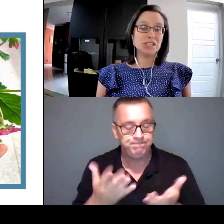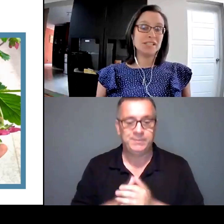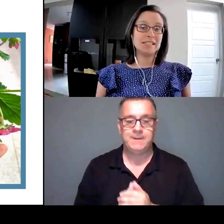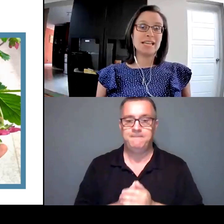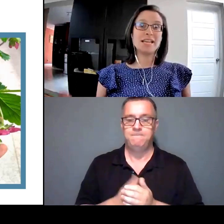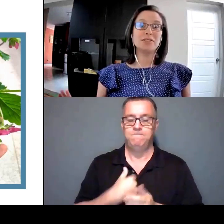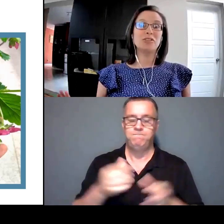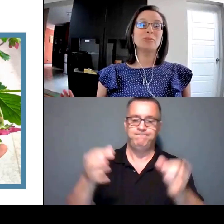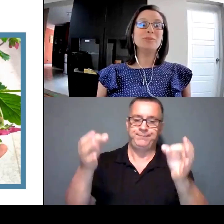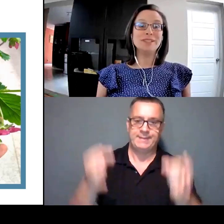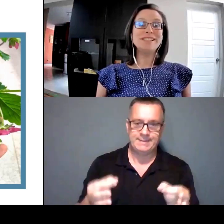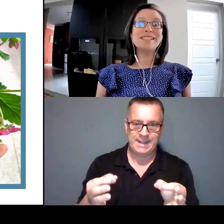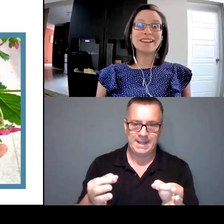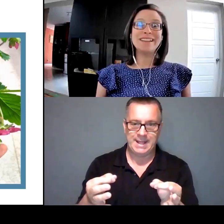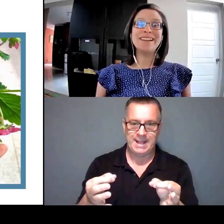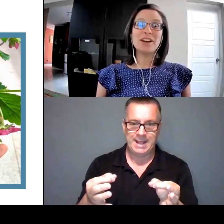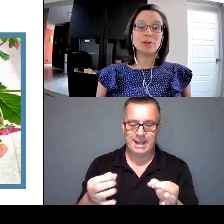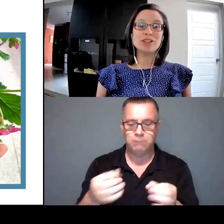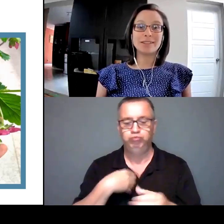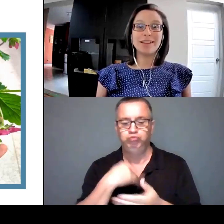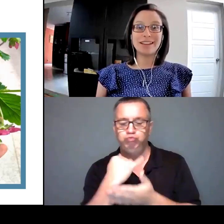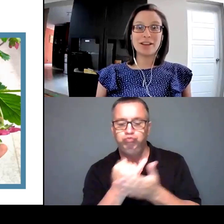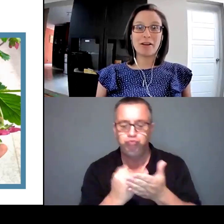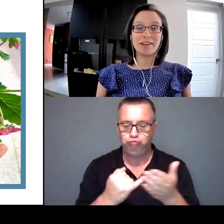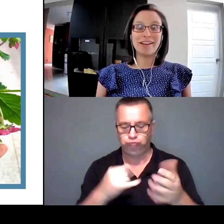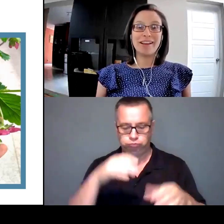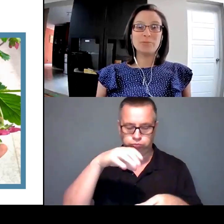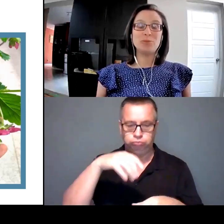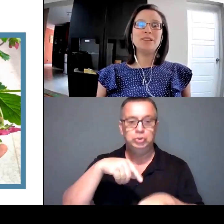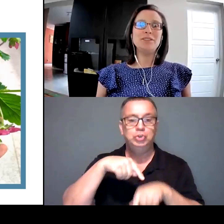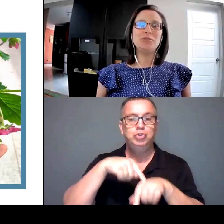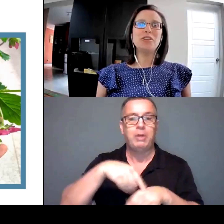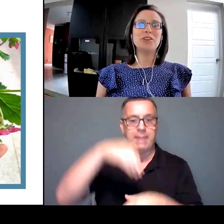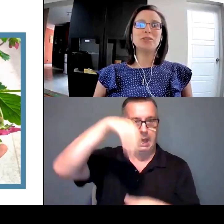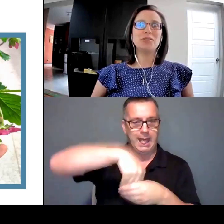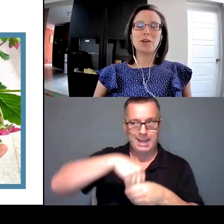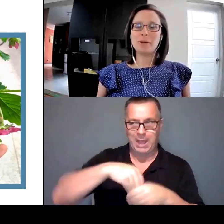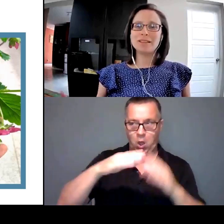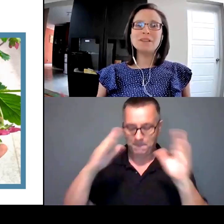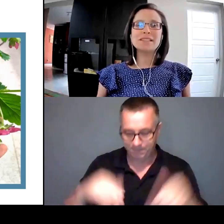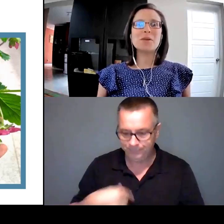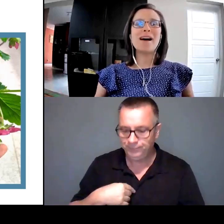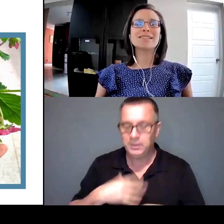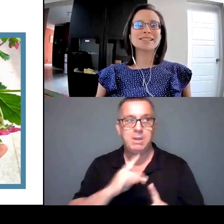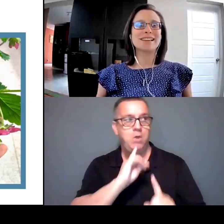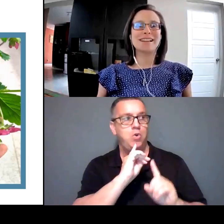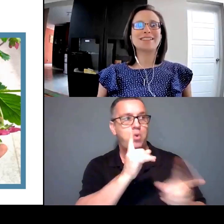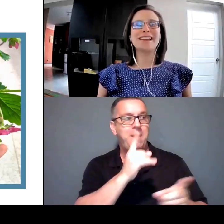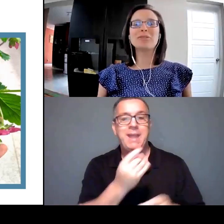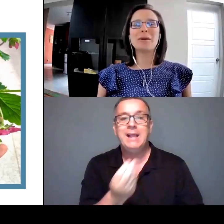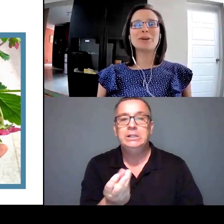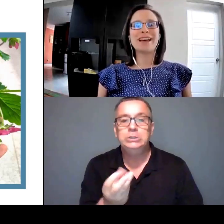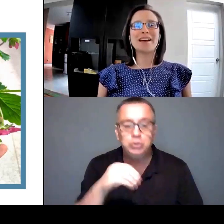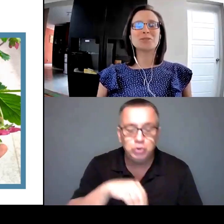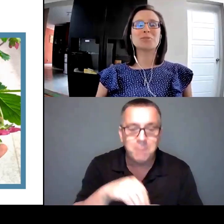j'ai décidé de me designer un jardin intérieur, puis de commander mes semences, le